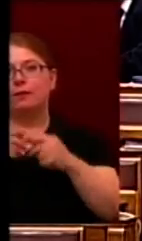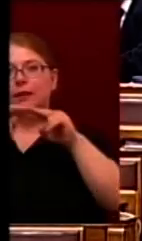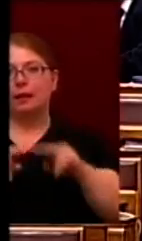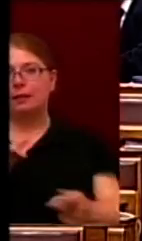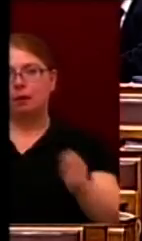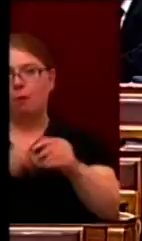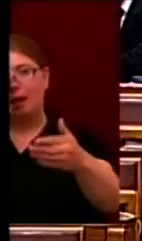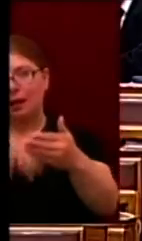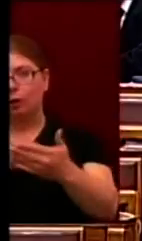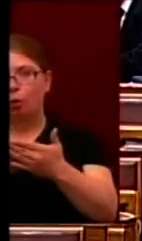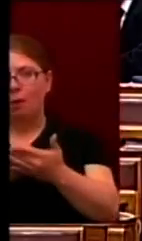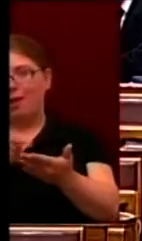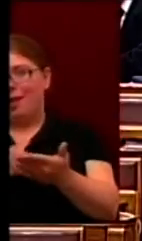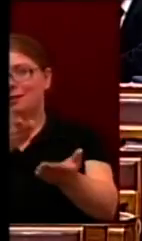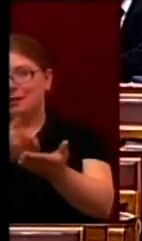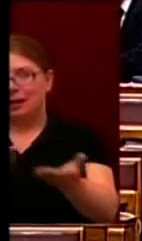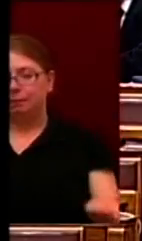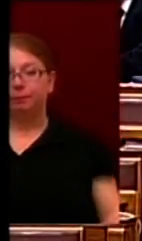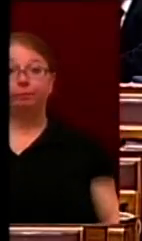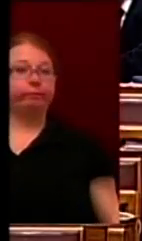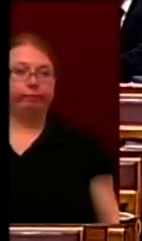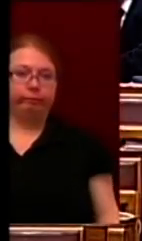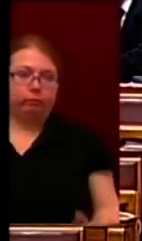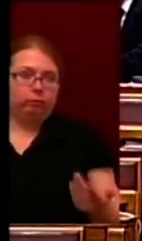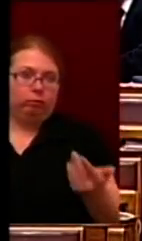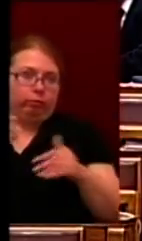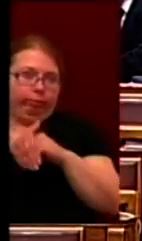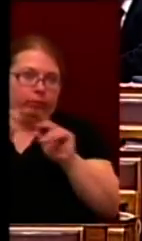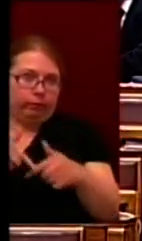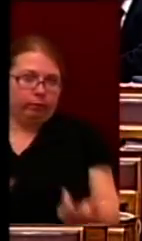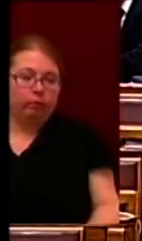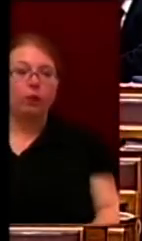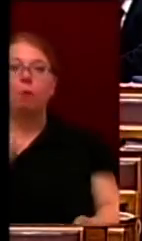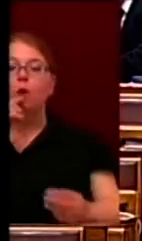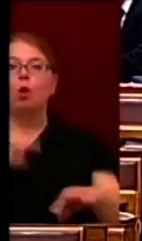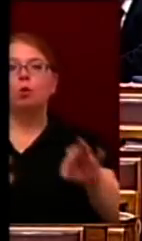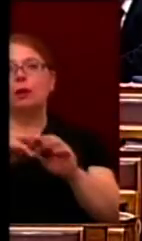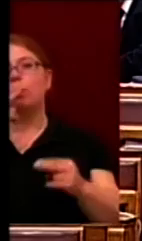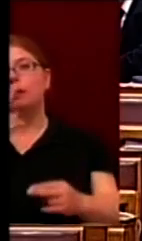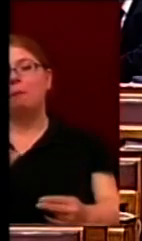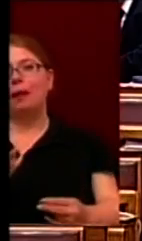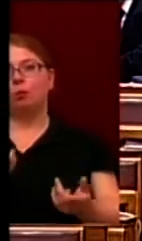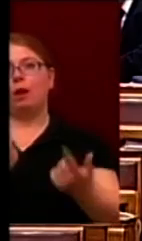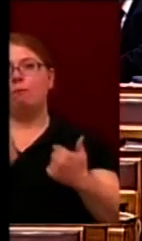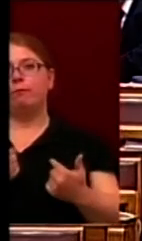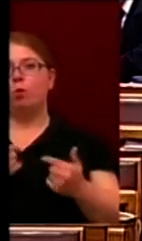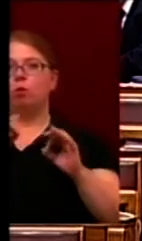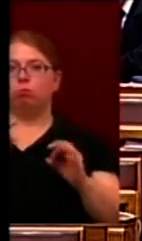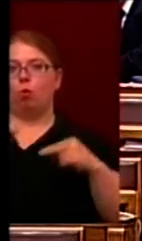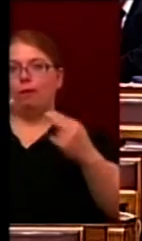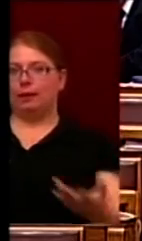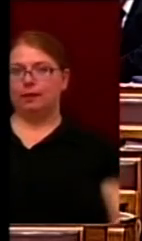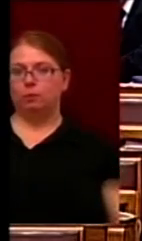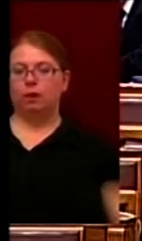átláthatóbbá tételét tűzte ki célul. Mindezek ellenére ez nem valósult meg, Magyarországon nem láthattuk ennek a kézzel fogható, tapintható